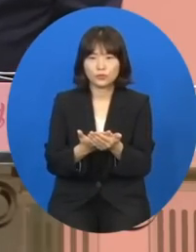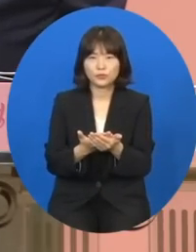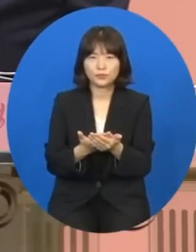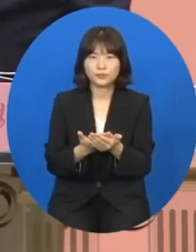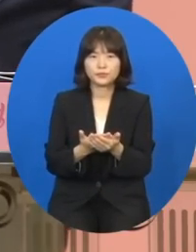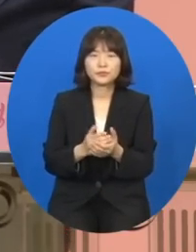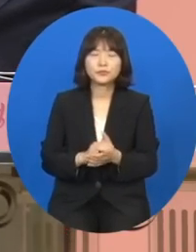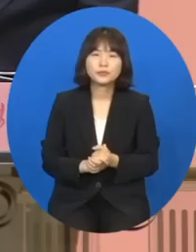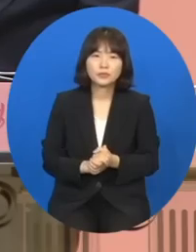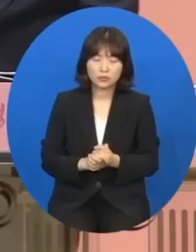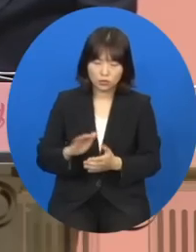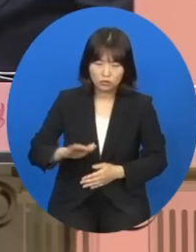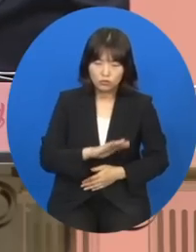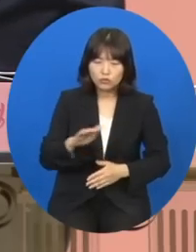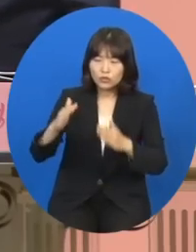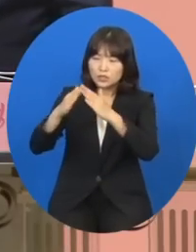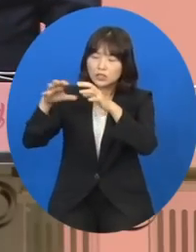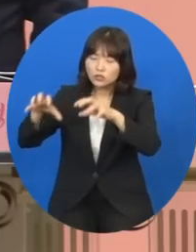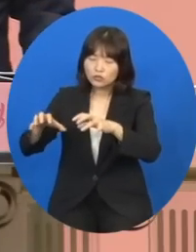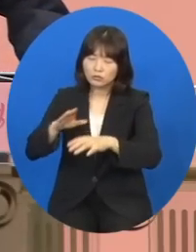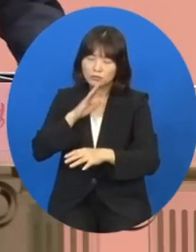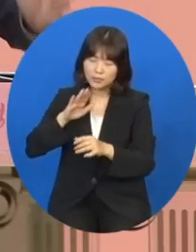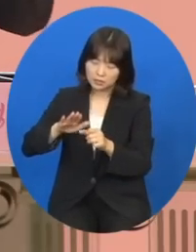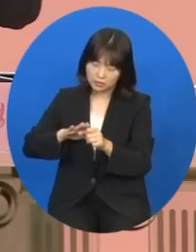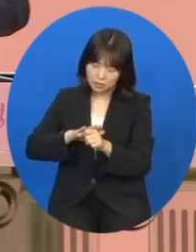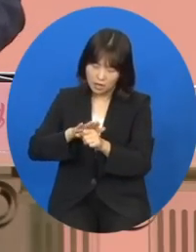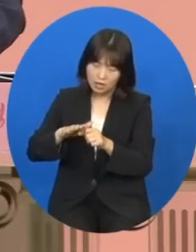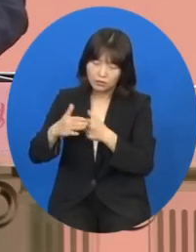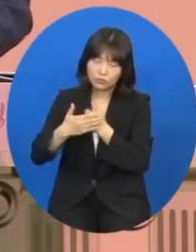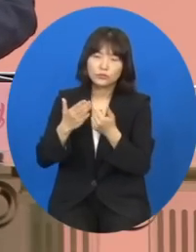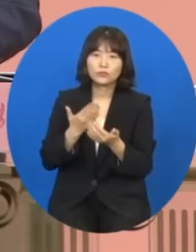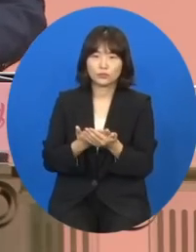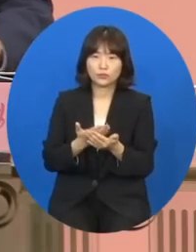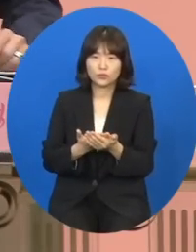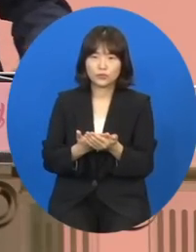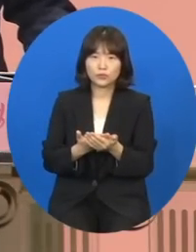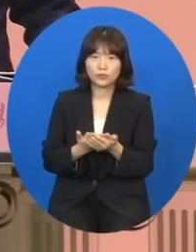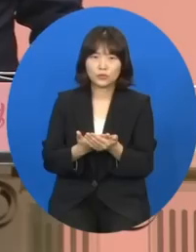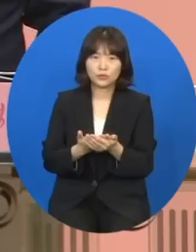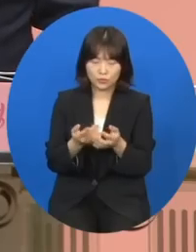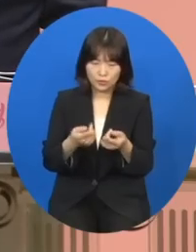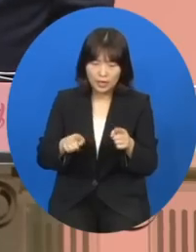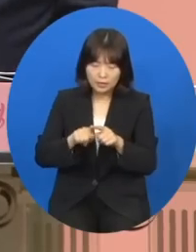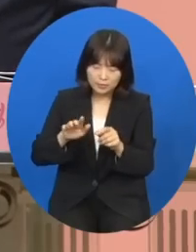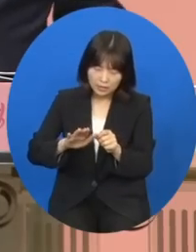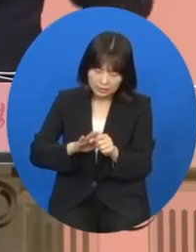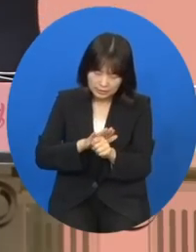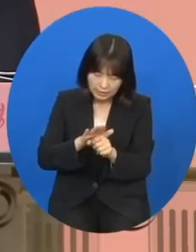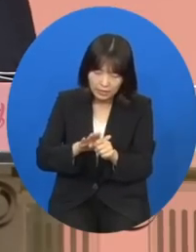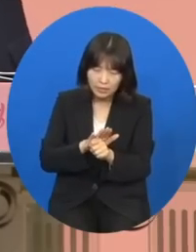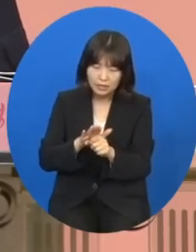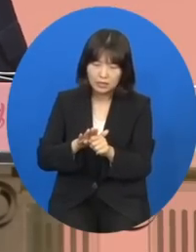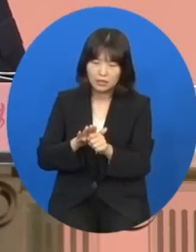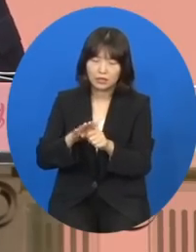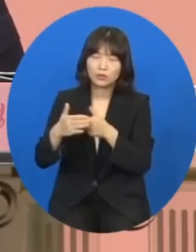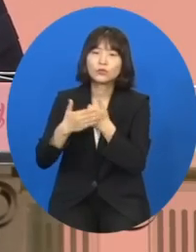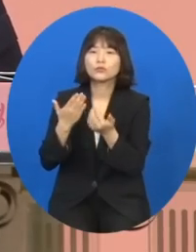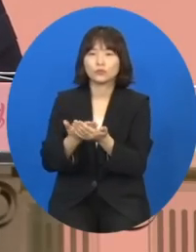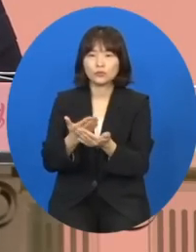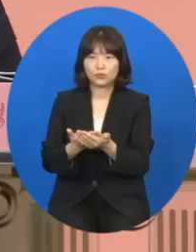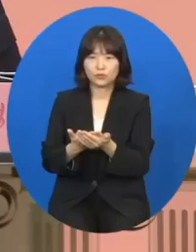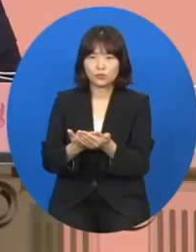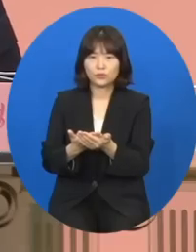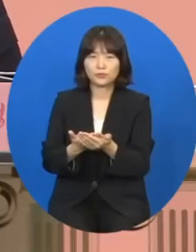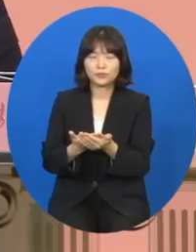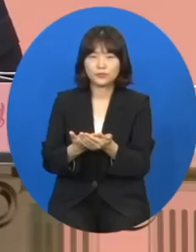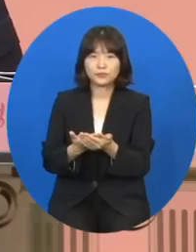wea 이웃을 정말 사랑하게 하여 주시옵소서 느껴볼 함께 사랑하게 해 주시옵소서 mls 프레임 9월에